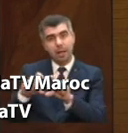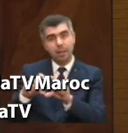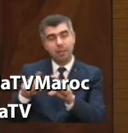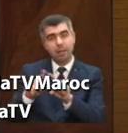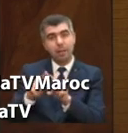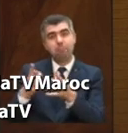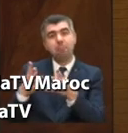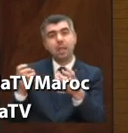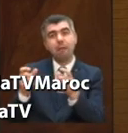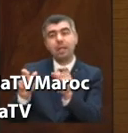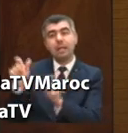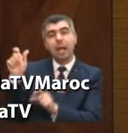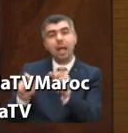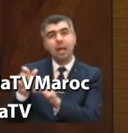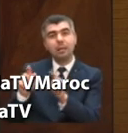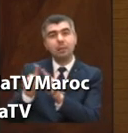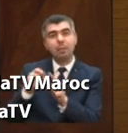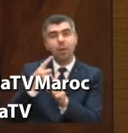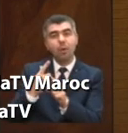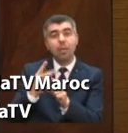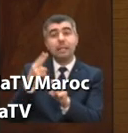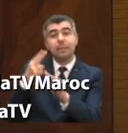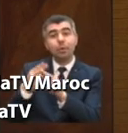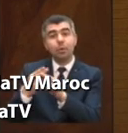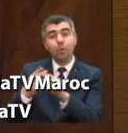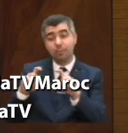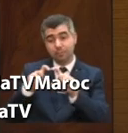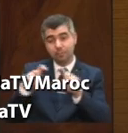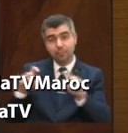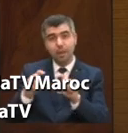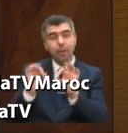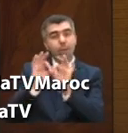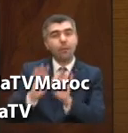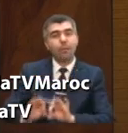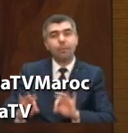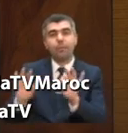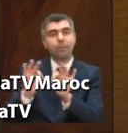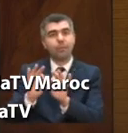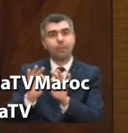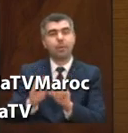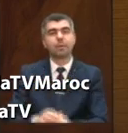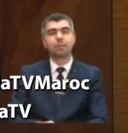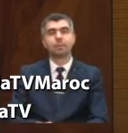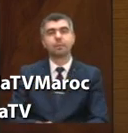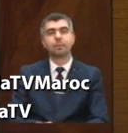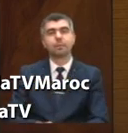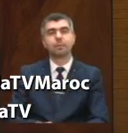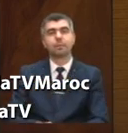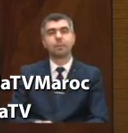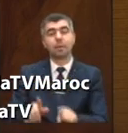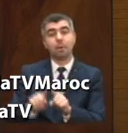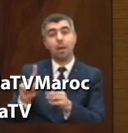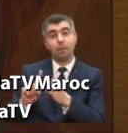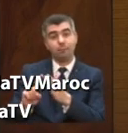المجموعه ديال المغاربه اللي في القطاع غير مهيكل، ما عندناش واحد لاباز دوني اللي ممكن نضبطوا بها العمليه. لذا مشينا في المرحله